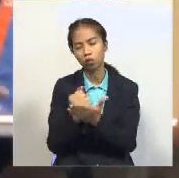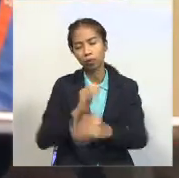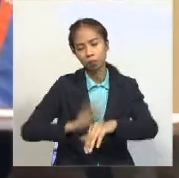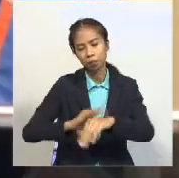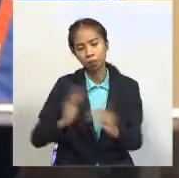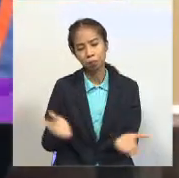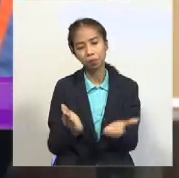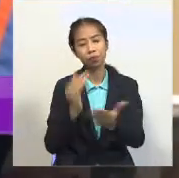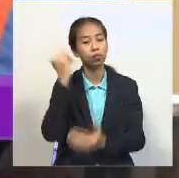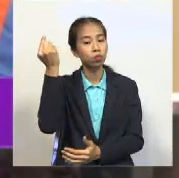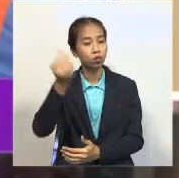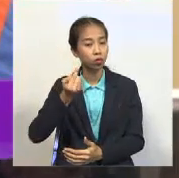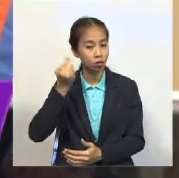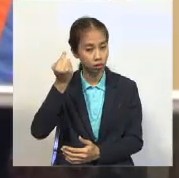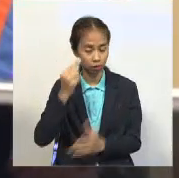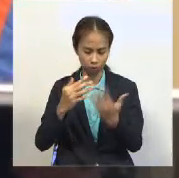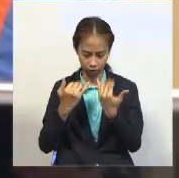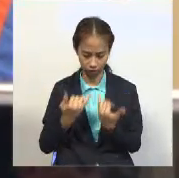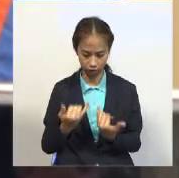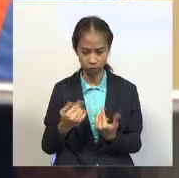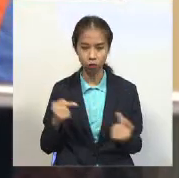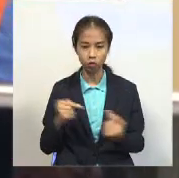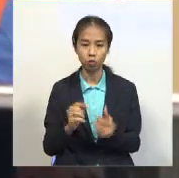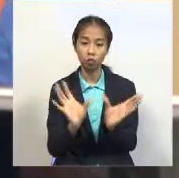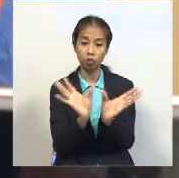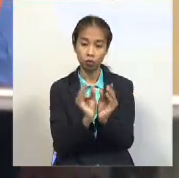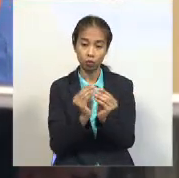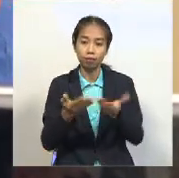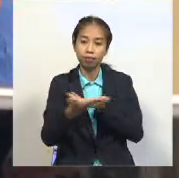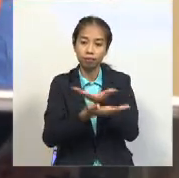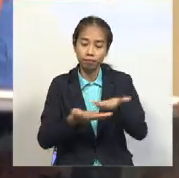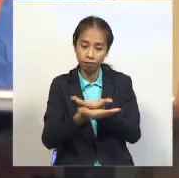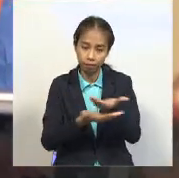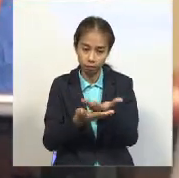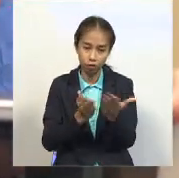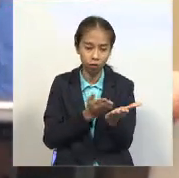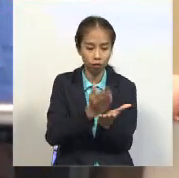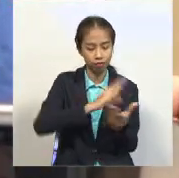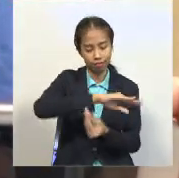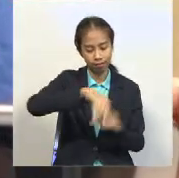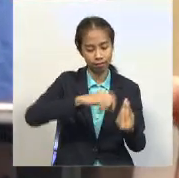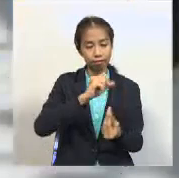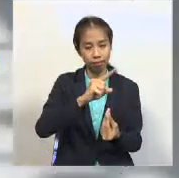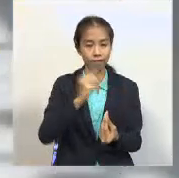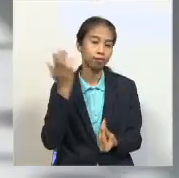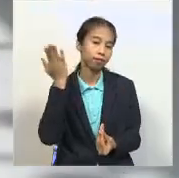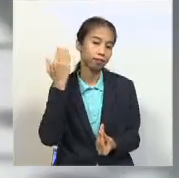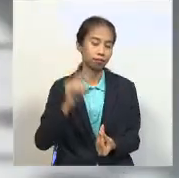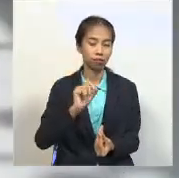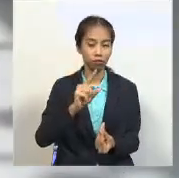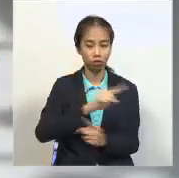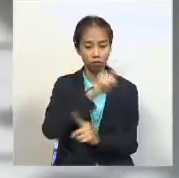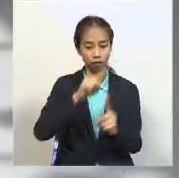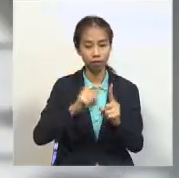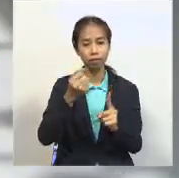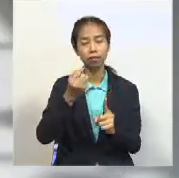การท่องเที่ยวซึ่งเป็นมาตรการที่ผ่านความเห็นชอบจากที่ประชุมคณะรัฐมนตรีเศรษฐกิจเมื่อวันศุกร์ที่16สิงหาคม